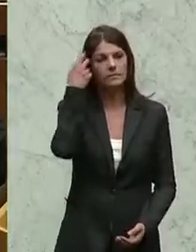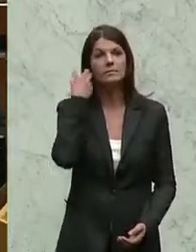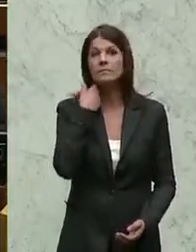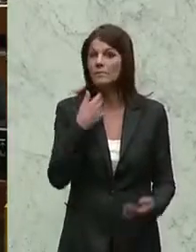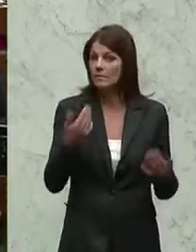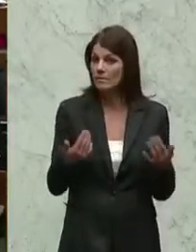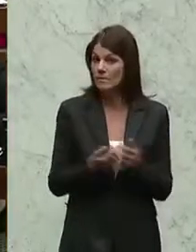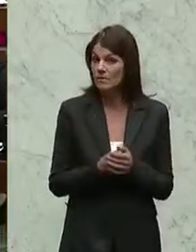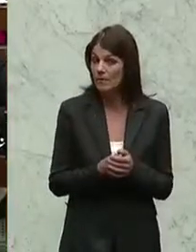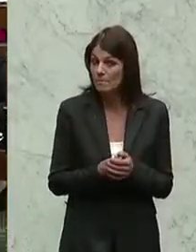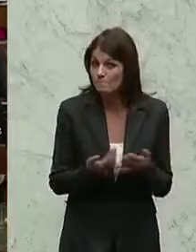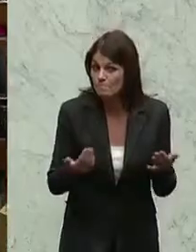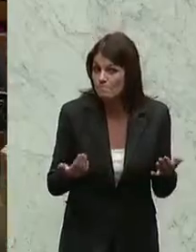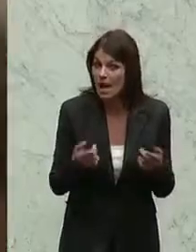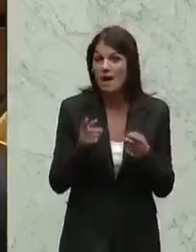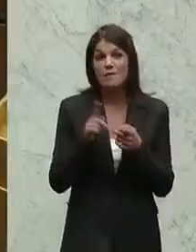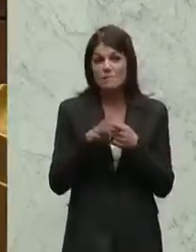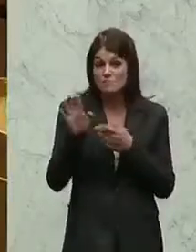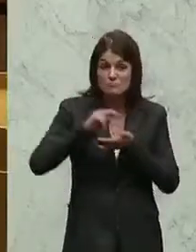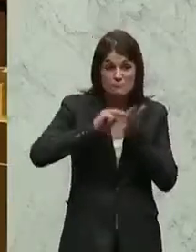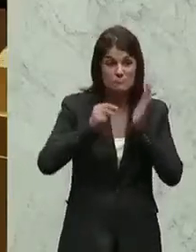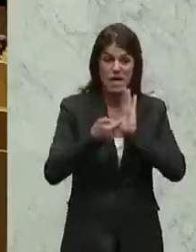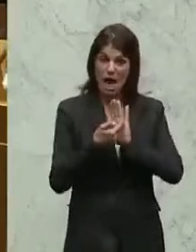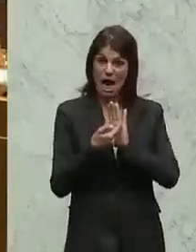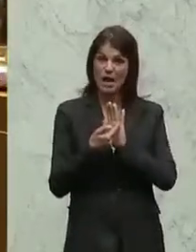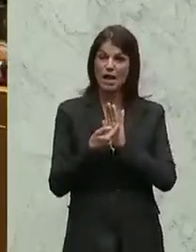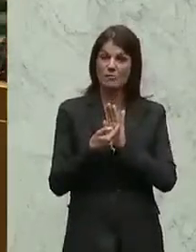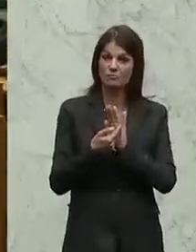Es sollen ja auch, wenn es nach den Plänen geht,